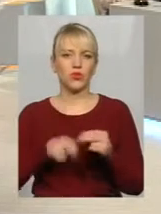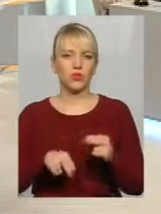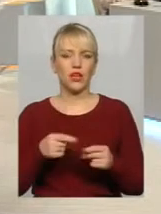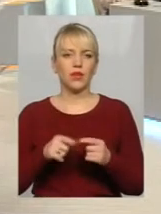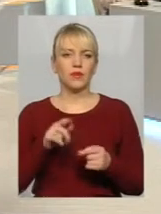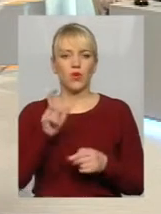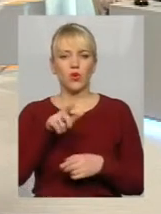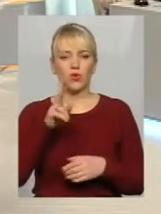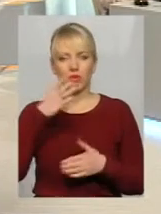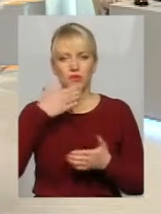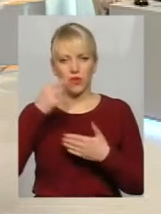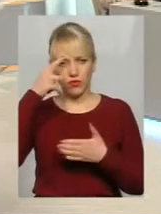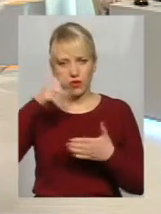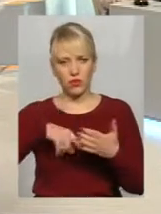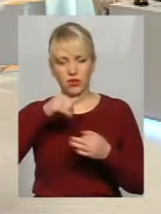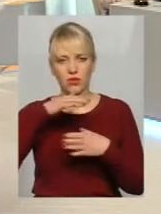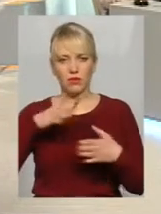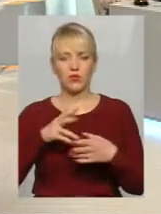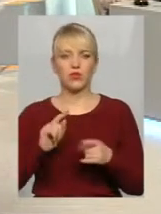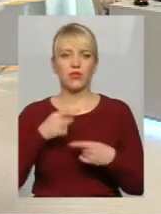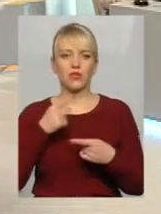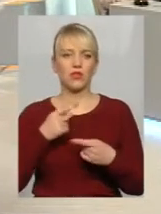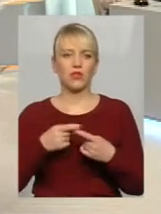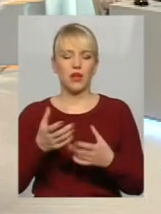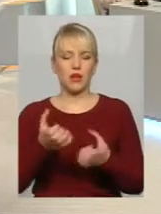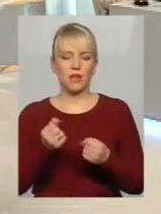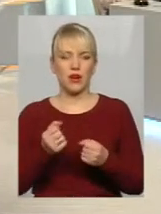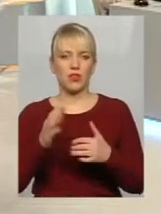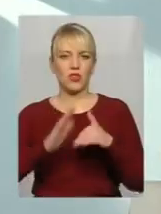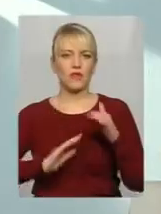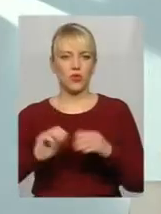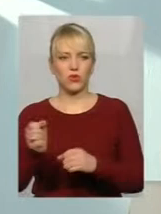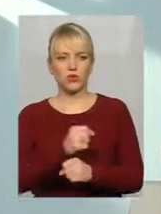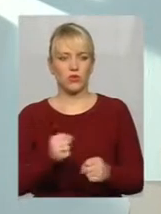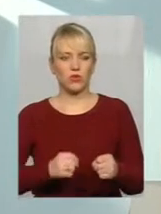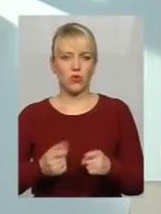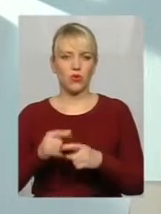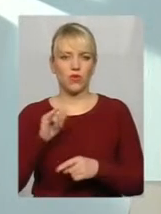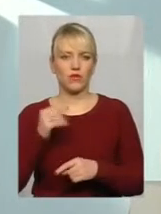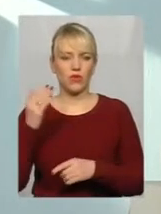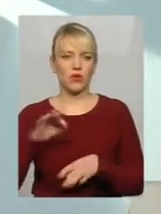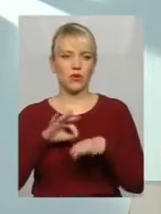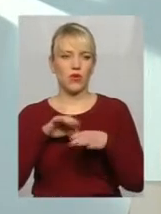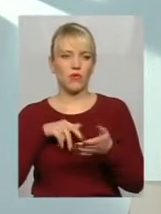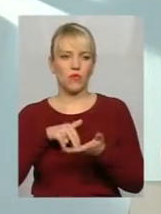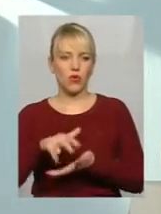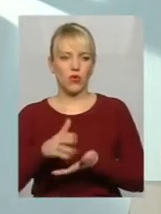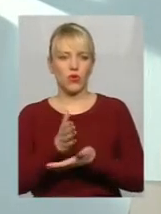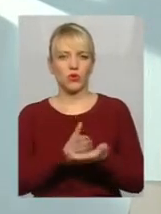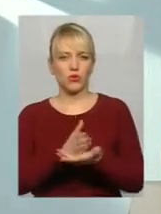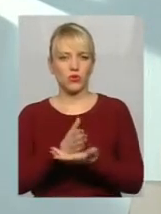своїм віросповіданням не можуть, як кажуть, вони кажуть, брати зброю в руки, і вони проходять службу в,